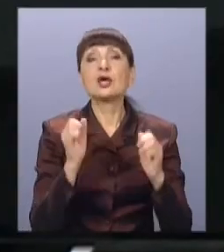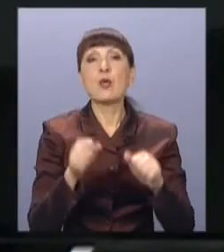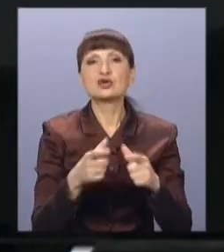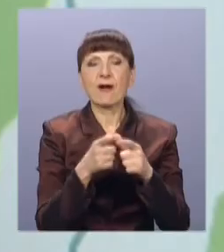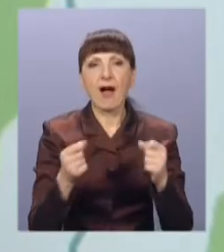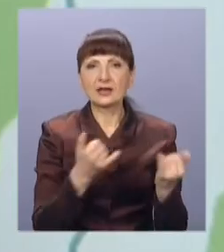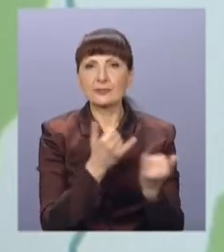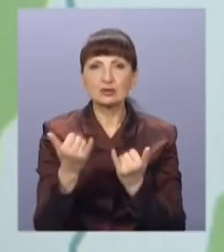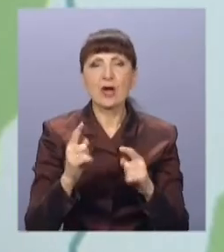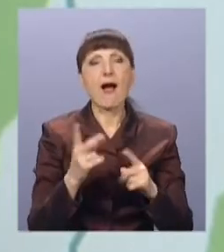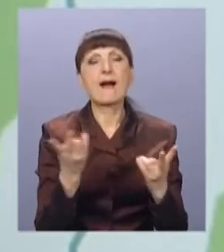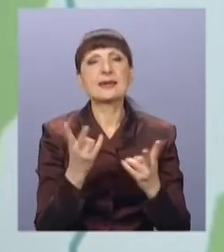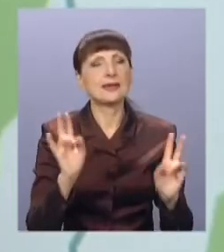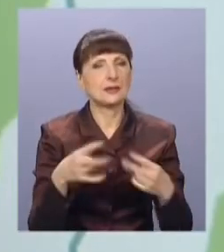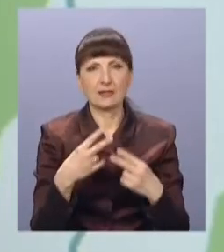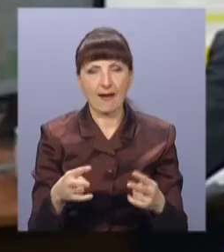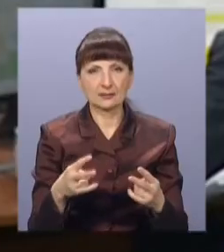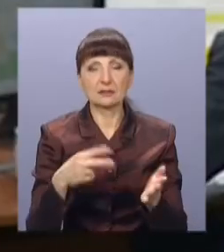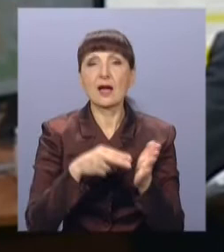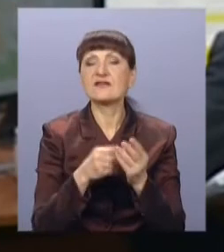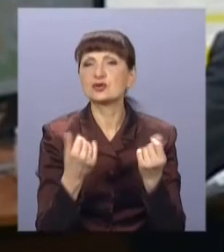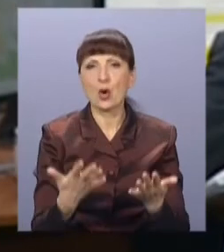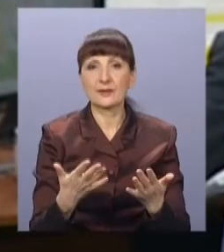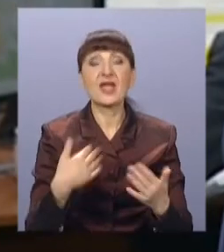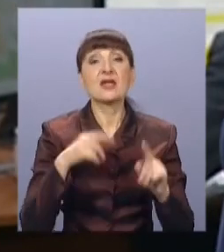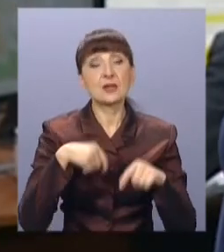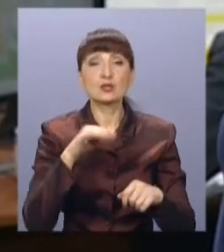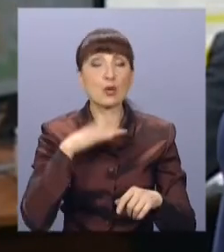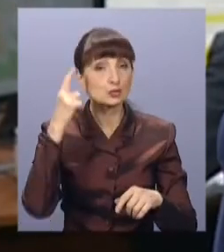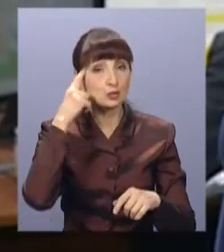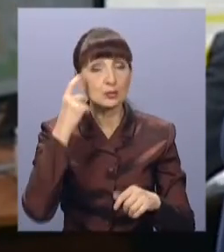обслуживать, какие нельзя, по каким тарифам и так далее. Я даже исключаю, что это человеческий фактор.